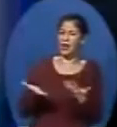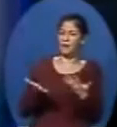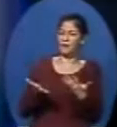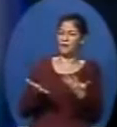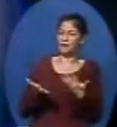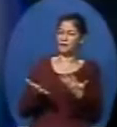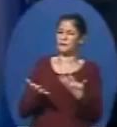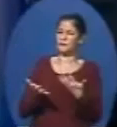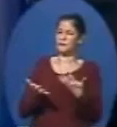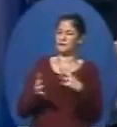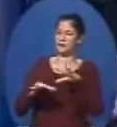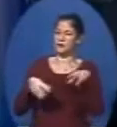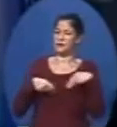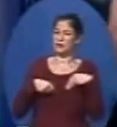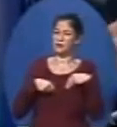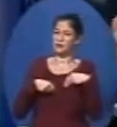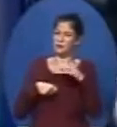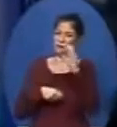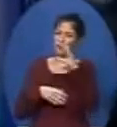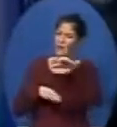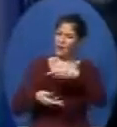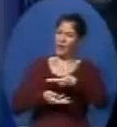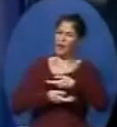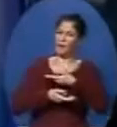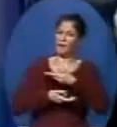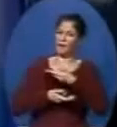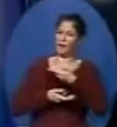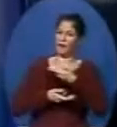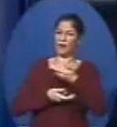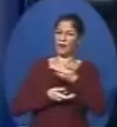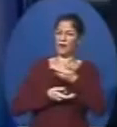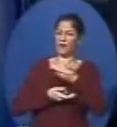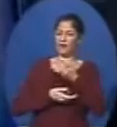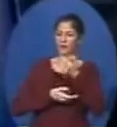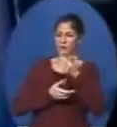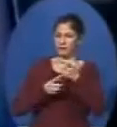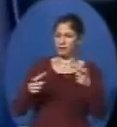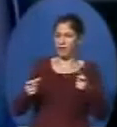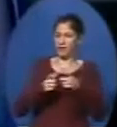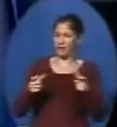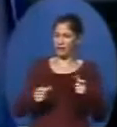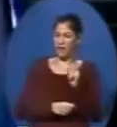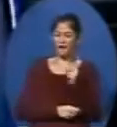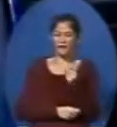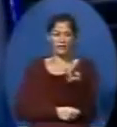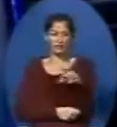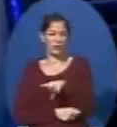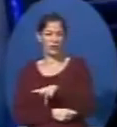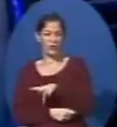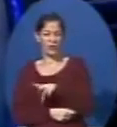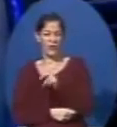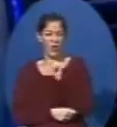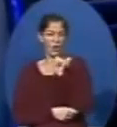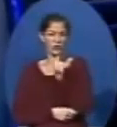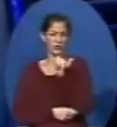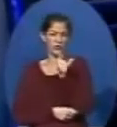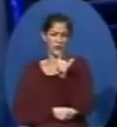הכסף, שאז מתברר כמובן שהדברים של אולמרט שלא היו מעטפות כסף הם הבל ועורות רוח, ומצד שני הם לא מסכימים לשמוע